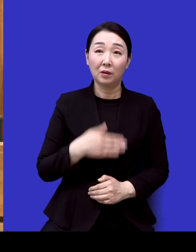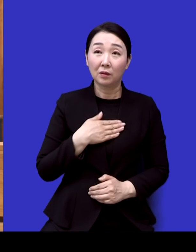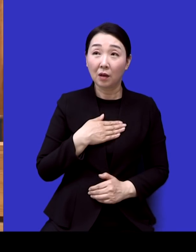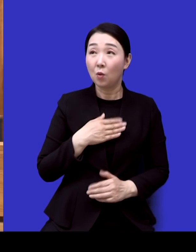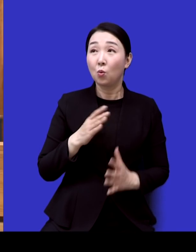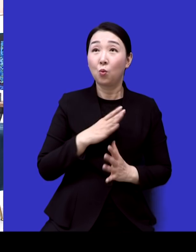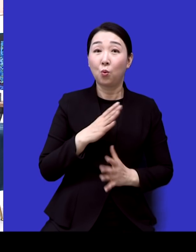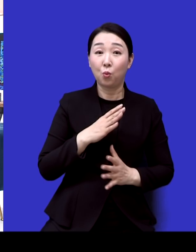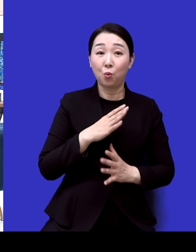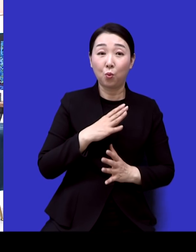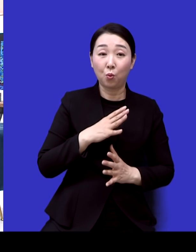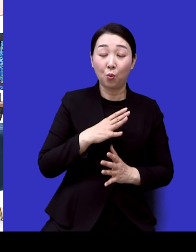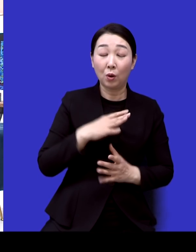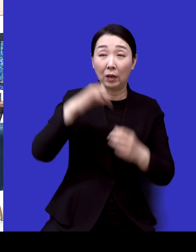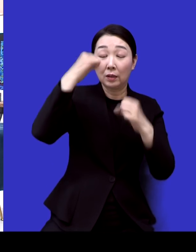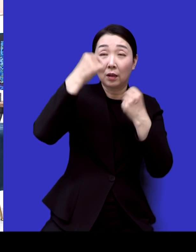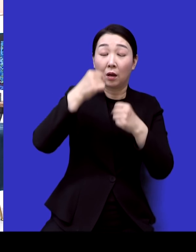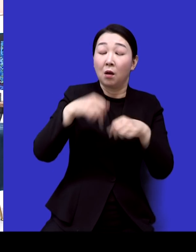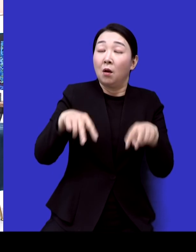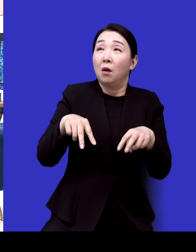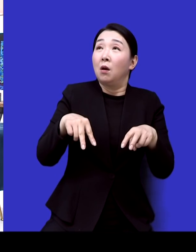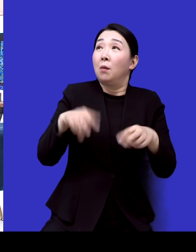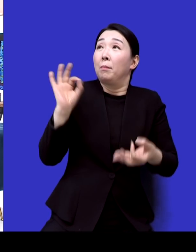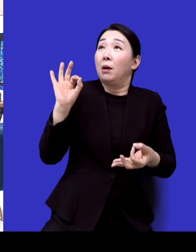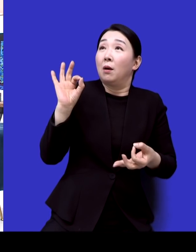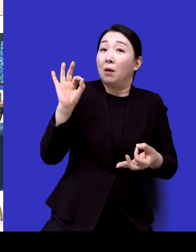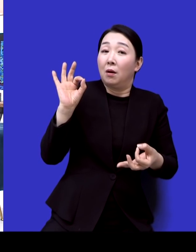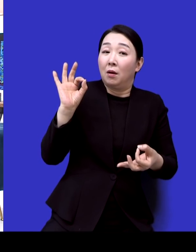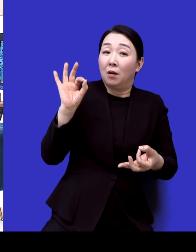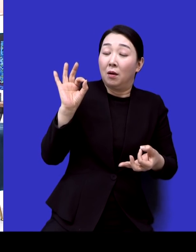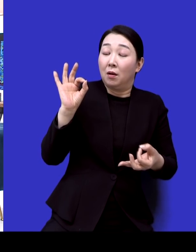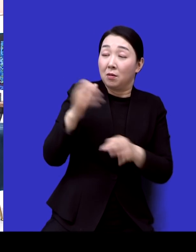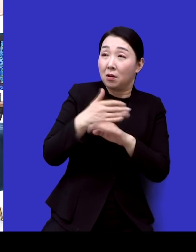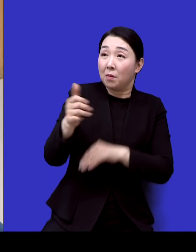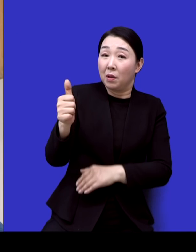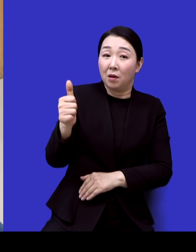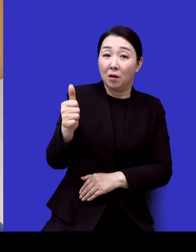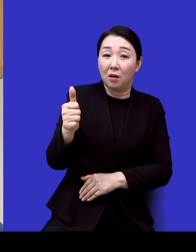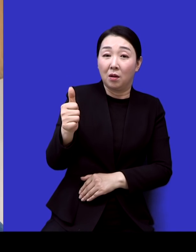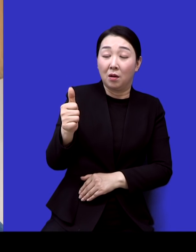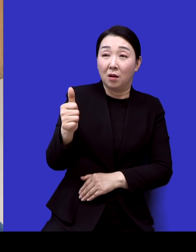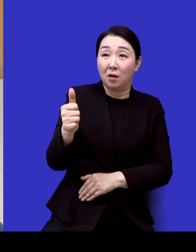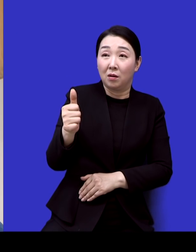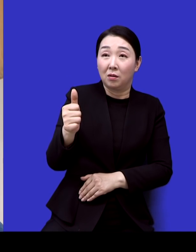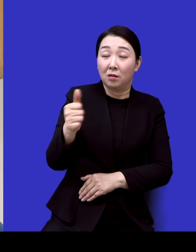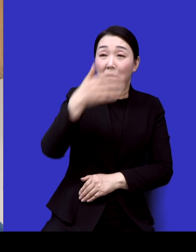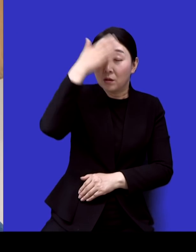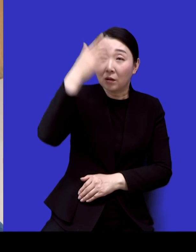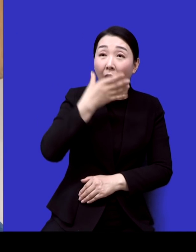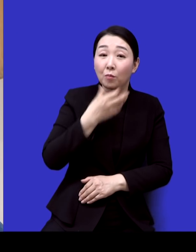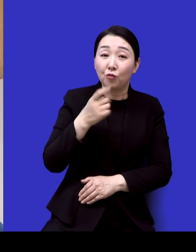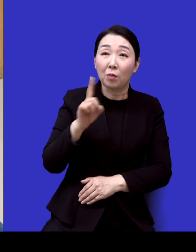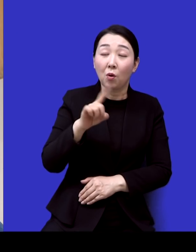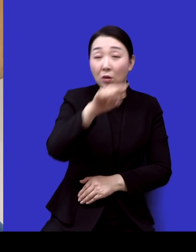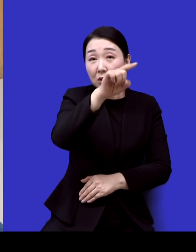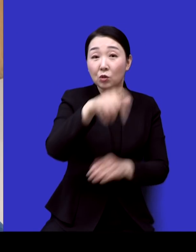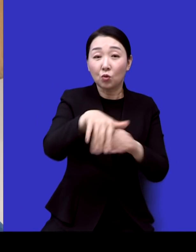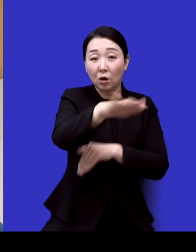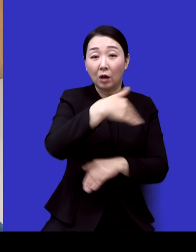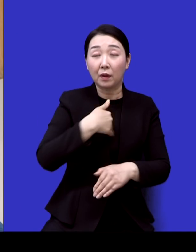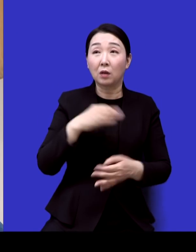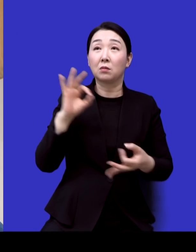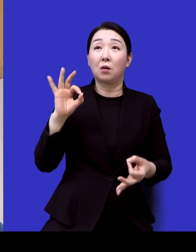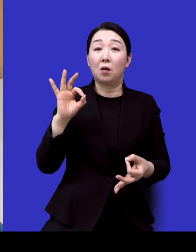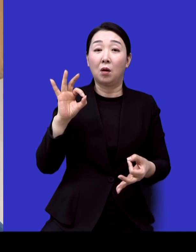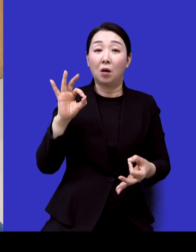너무 놀래서 다리가 얼어가지고 이렇게 서 있고 이제 그 형님들은 다행인지 불행인지 그 친구들을 따라가고 저는 서